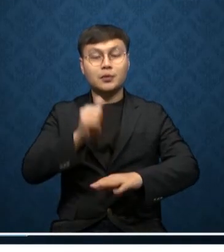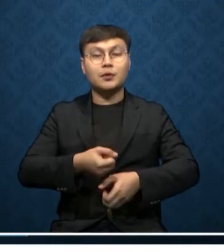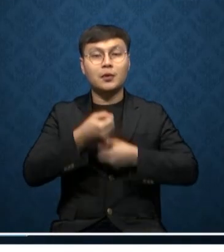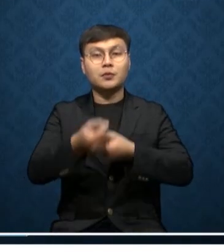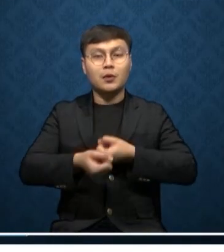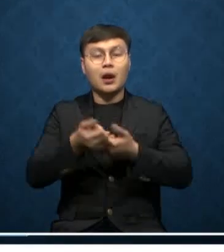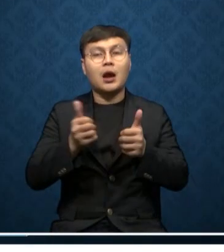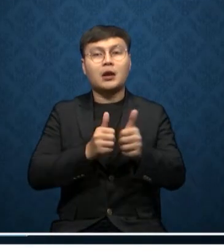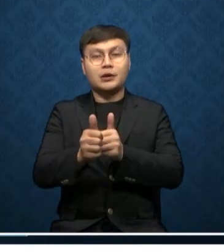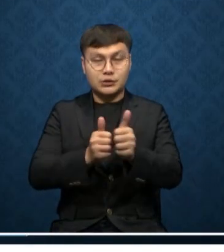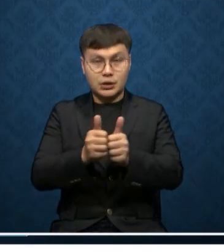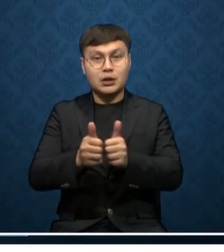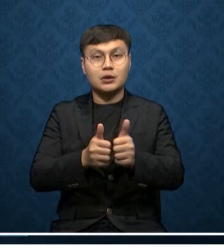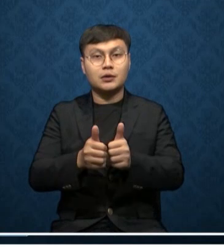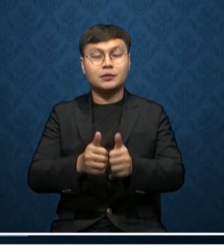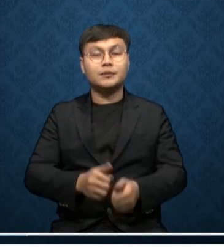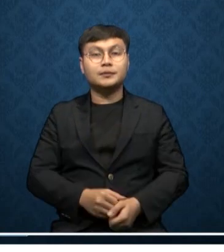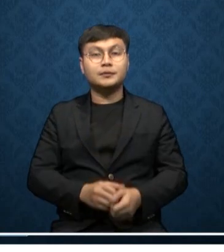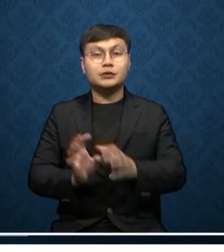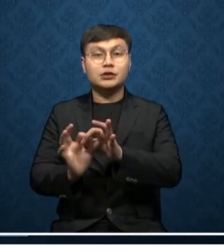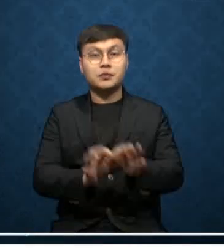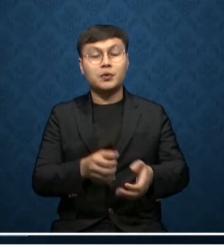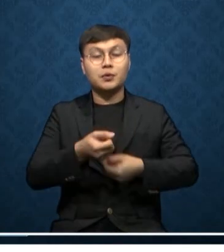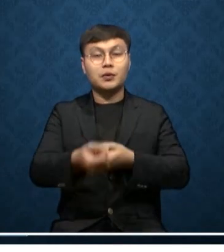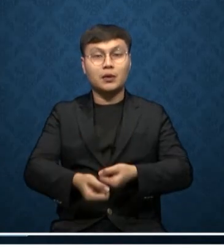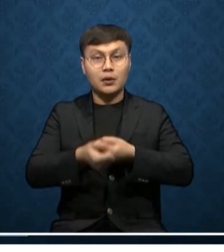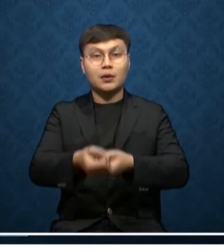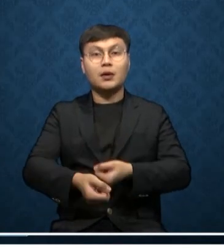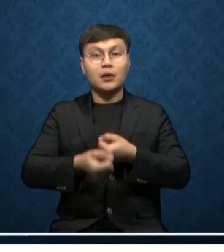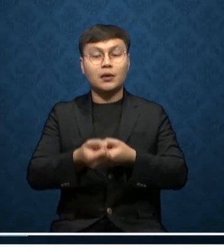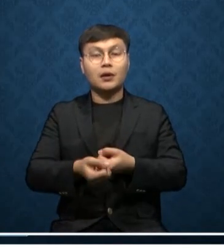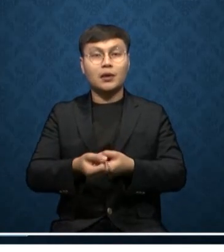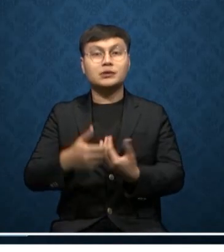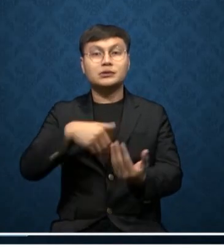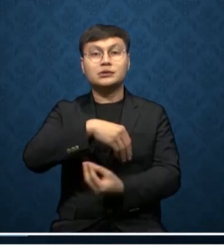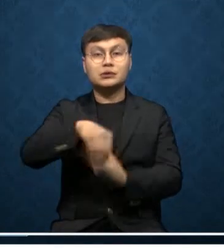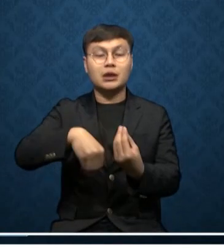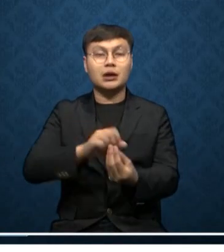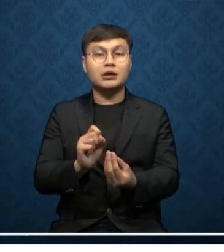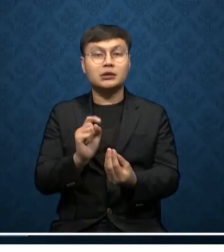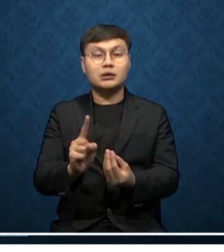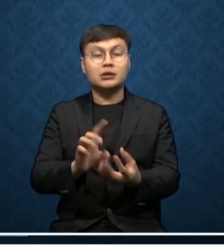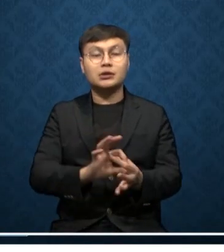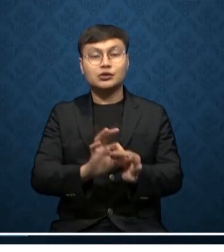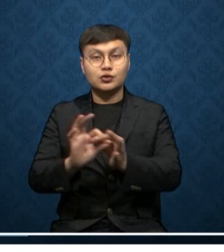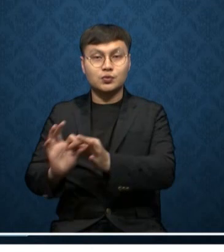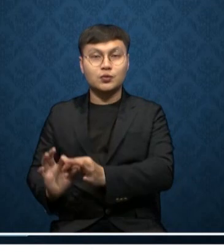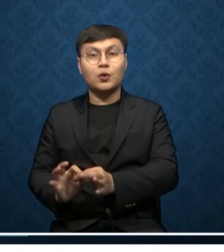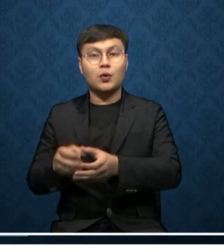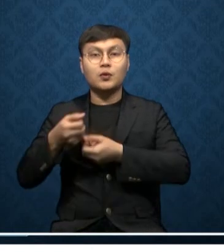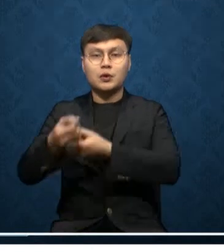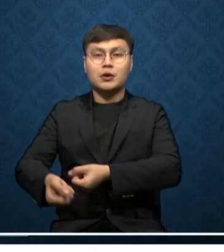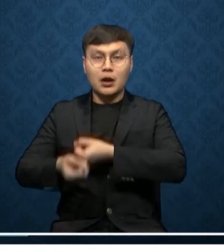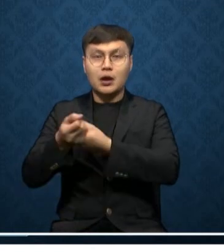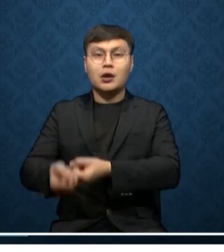แข่งขันโดยใช้ภาคเกษตรเป็นส่วนหนึ่งในการขับเคลื่อนด้านนี้เน้นทางด้านเศรษฐกิจนะครับโดยไปที่การทำงานเกษตรมูลค่า